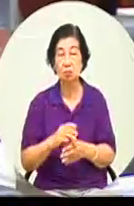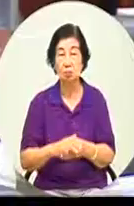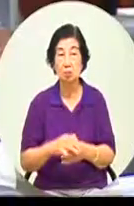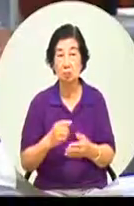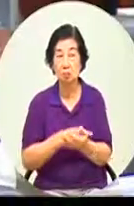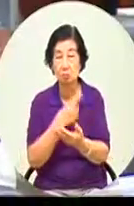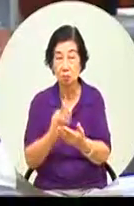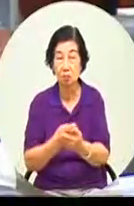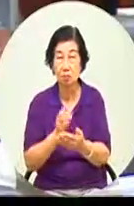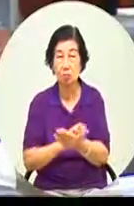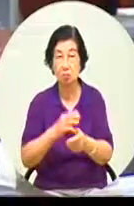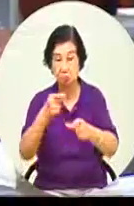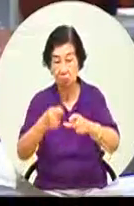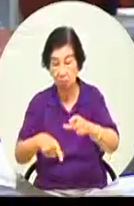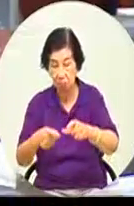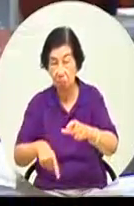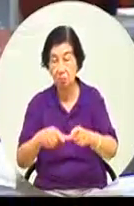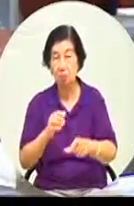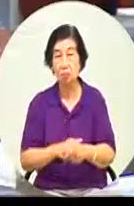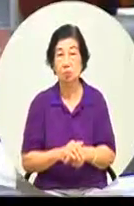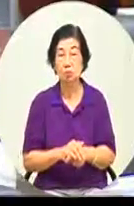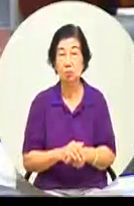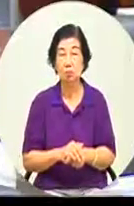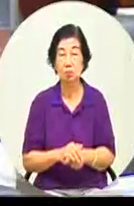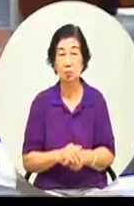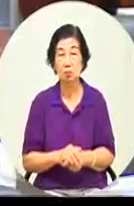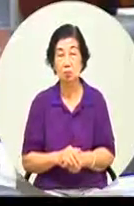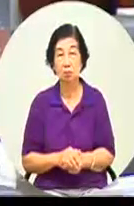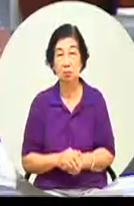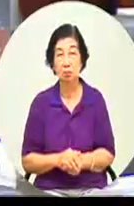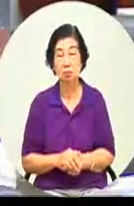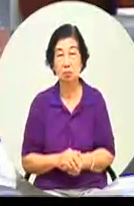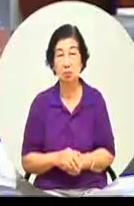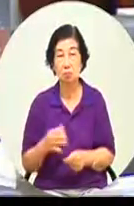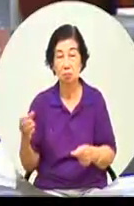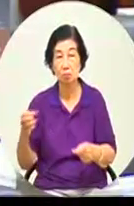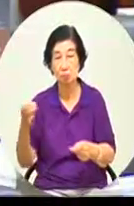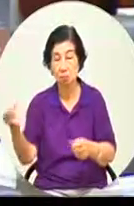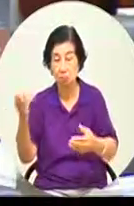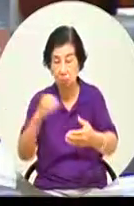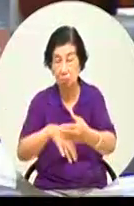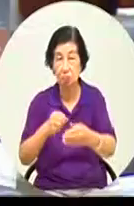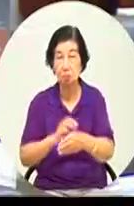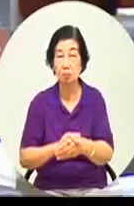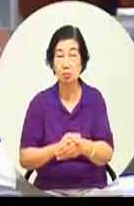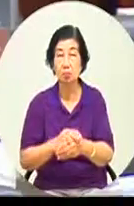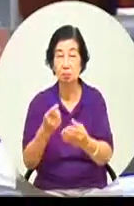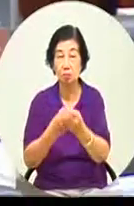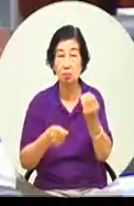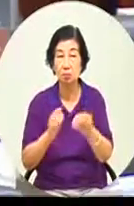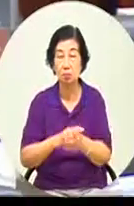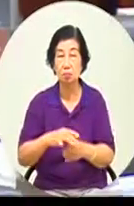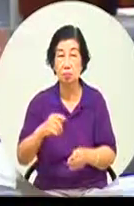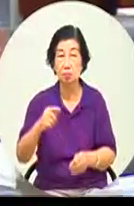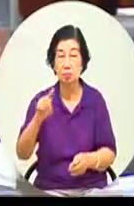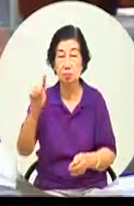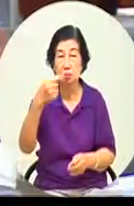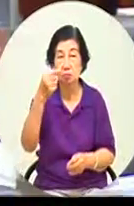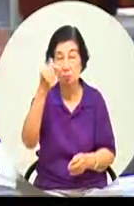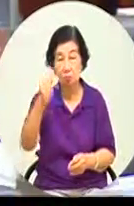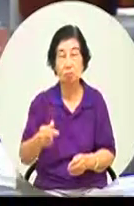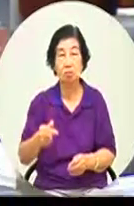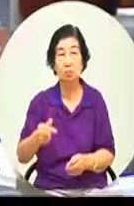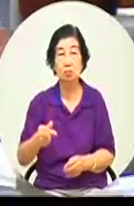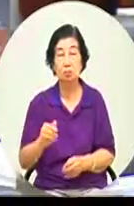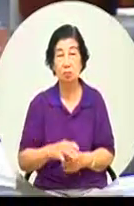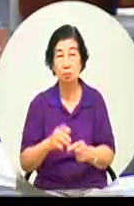的企业界来投资哈，大概有100亿，是不是有100亿？哦，